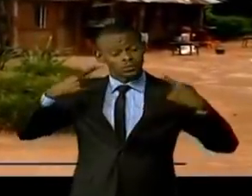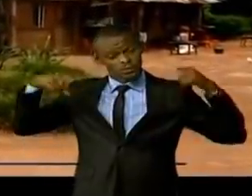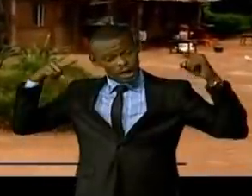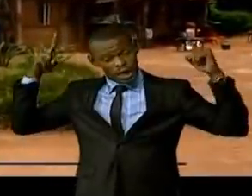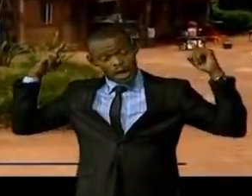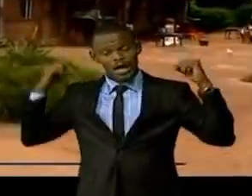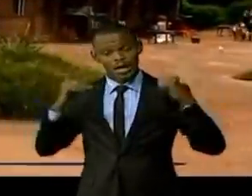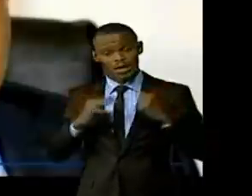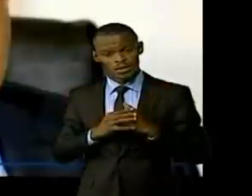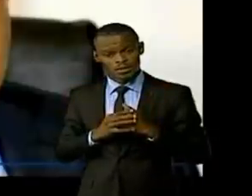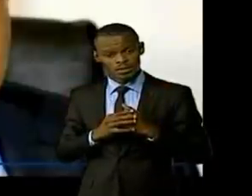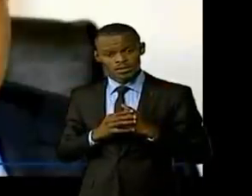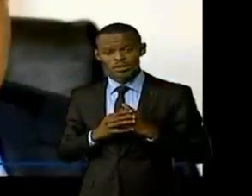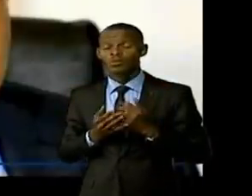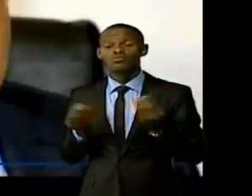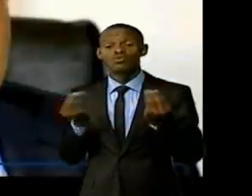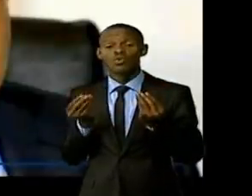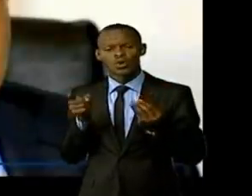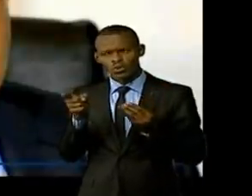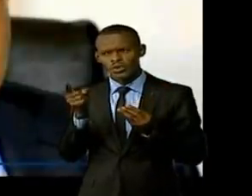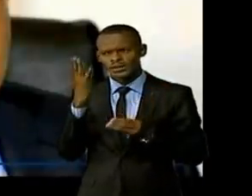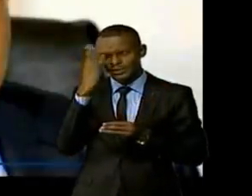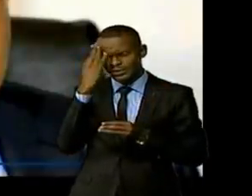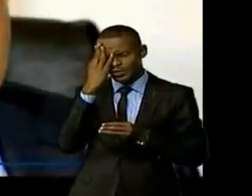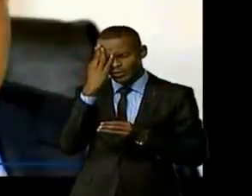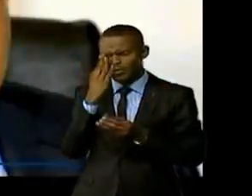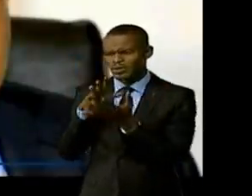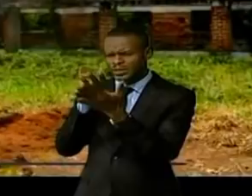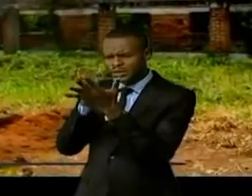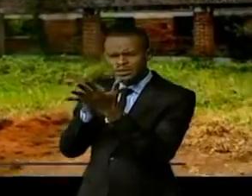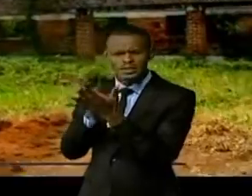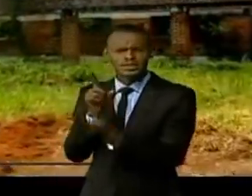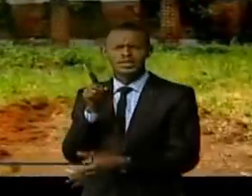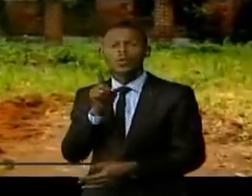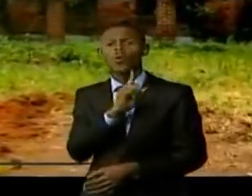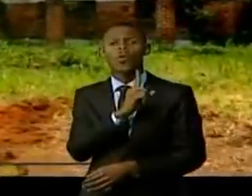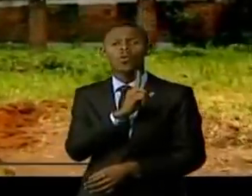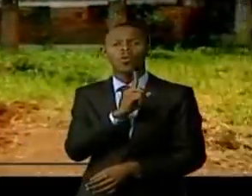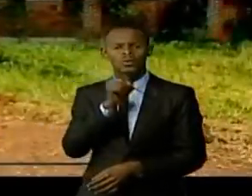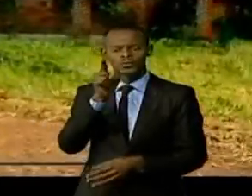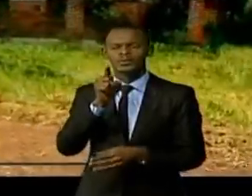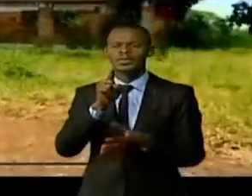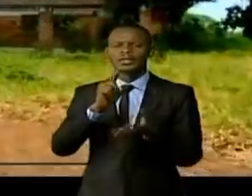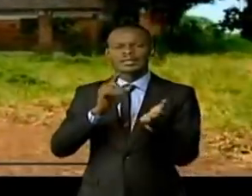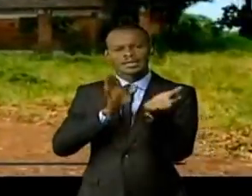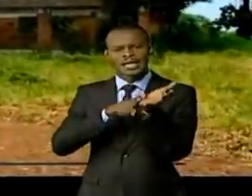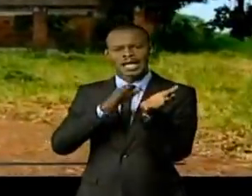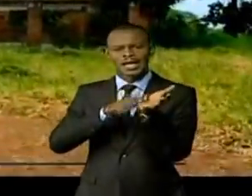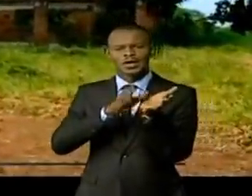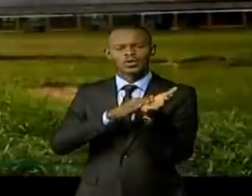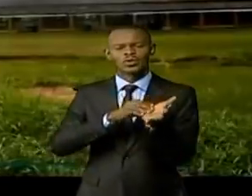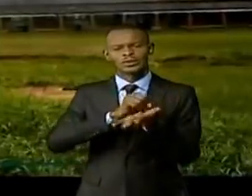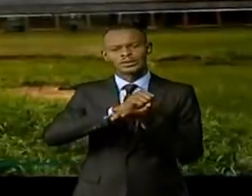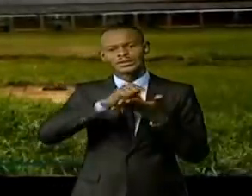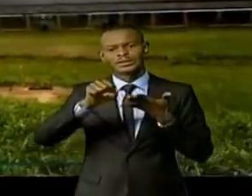être considérés comme un patrimoine de son histoire. Étienne Tshisekedi a fait ses études humanitaires au collège Saint-Jean-Berquemance de Kampondé, rébaptisé à